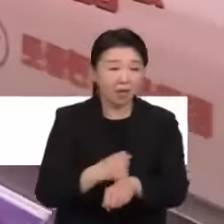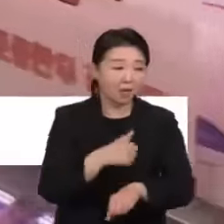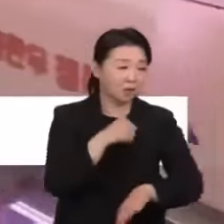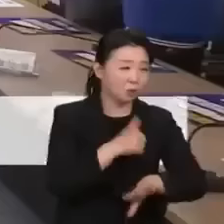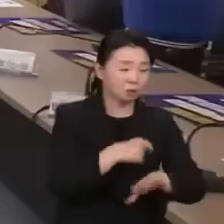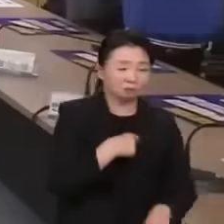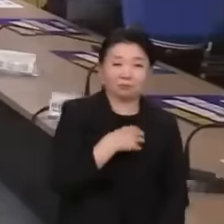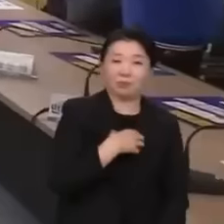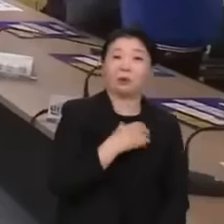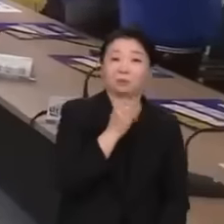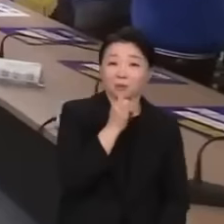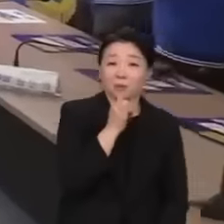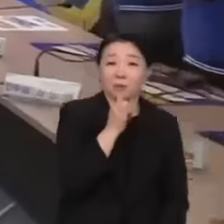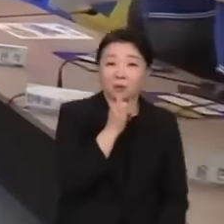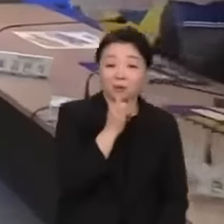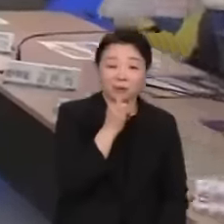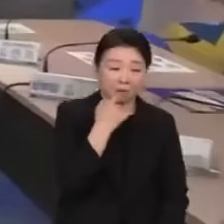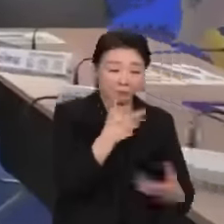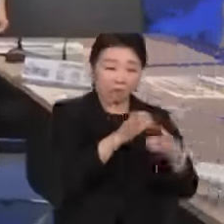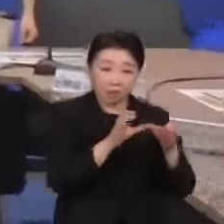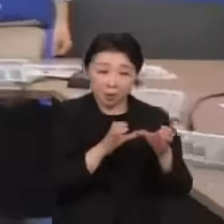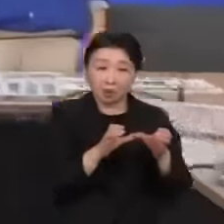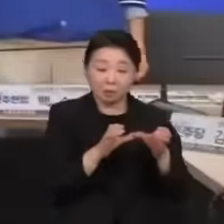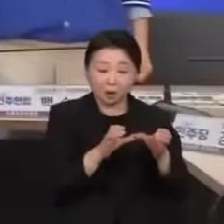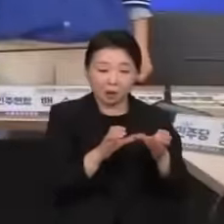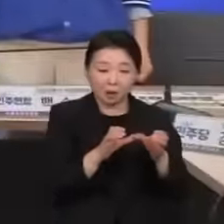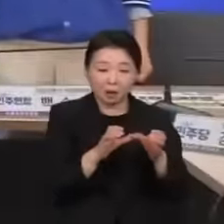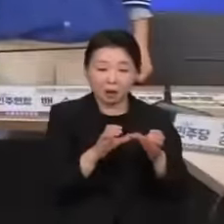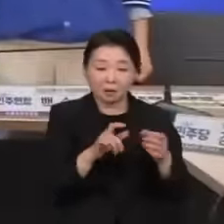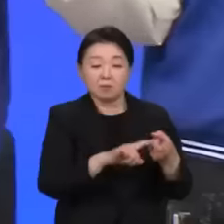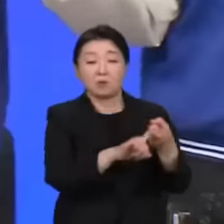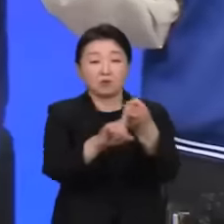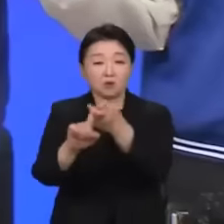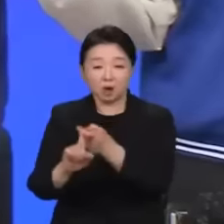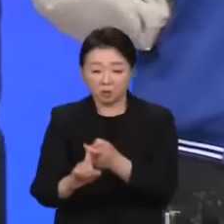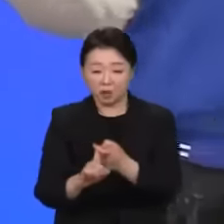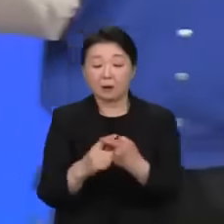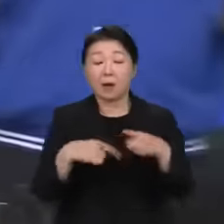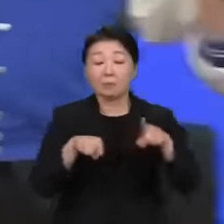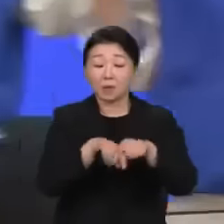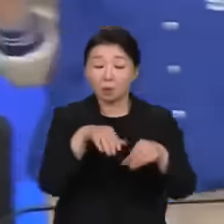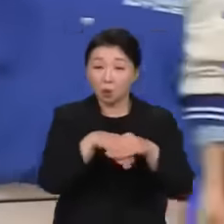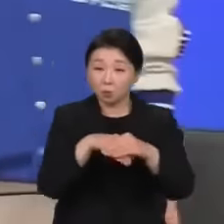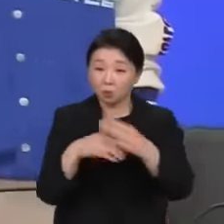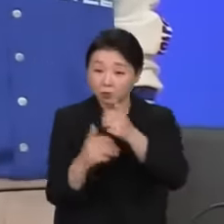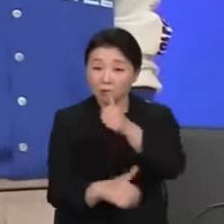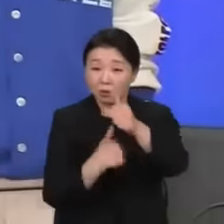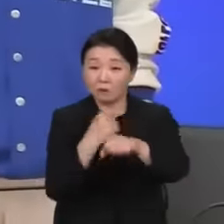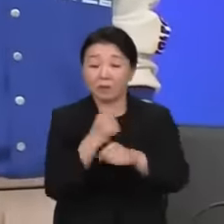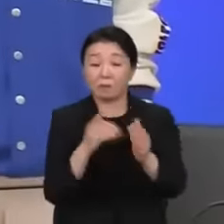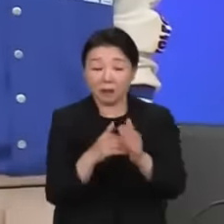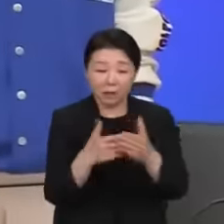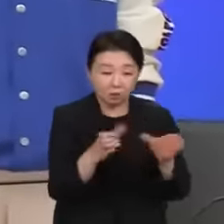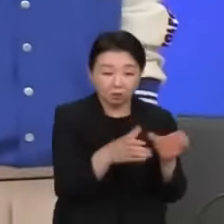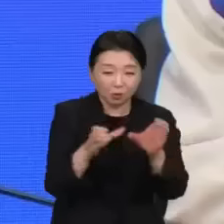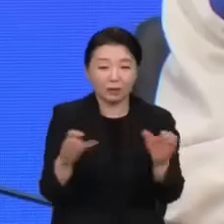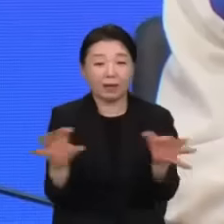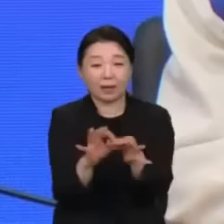겁니다. 민주당은 더불어민주연합과 공동선대위를 열고 두 정당이 한 팀이라고